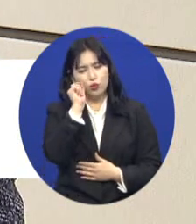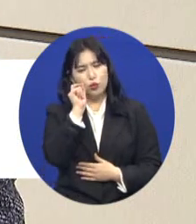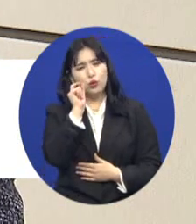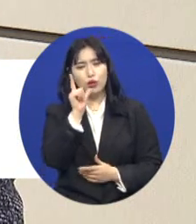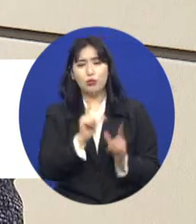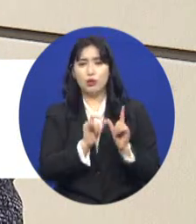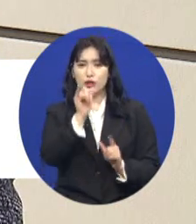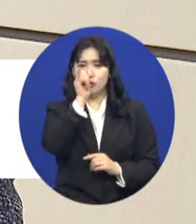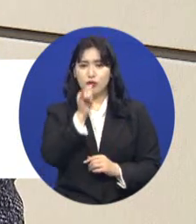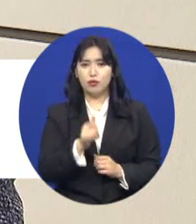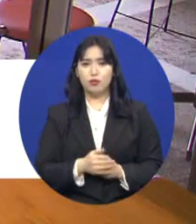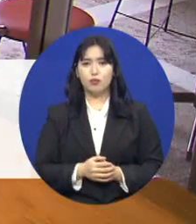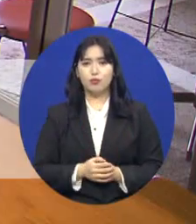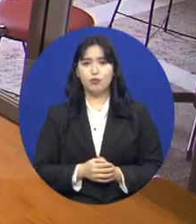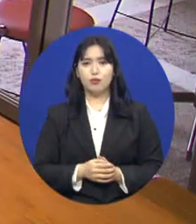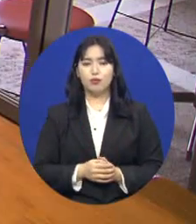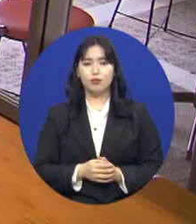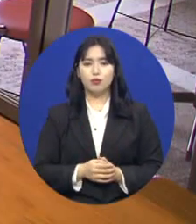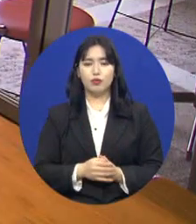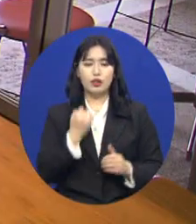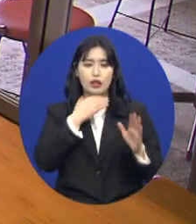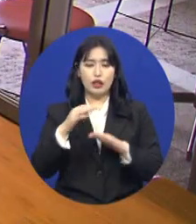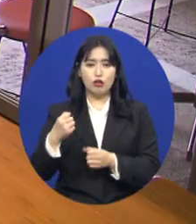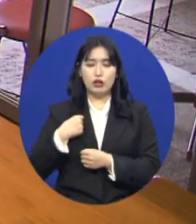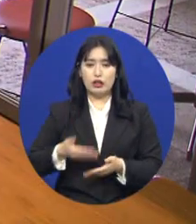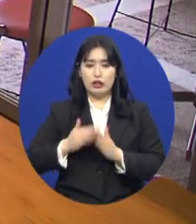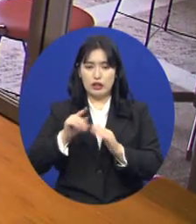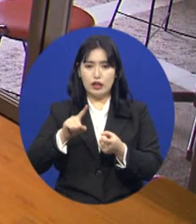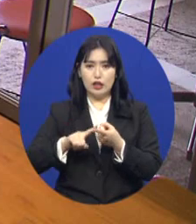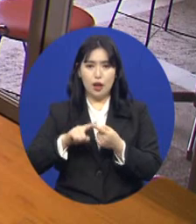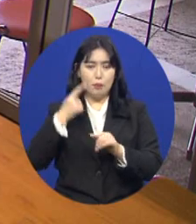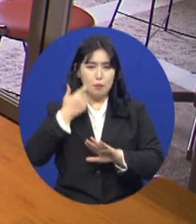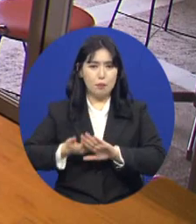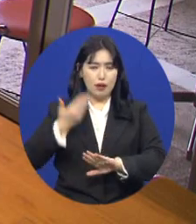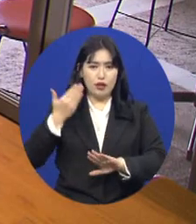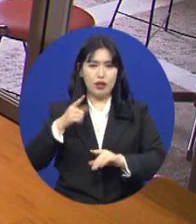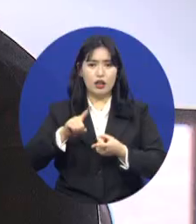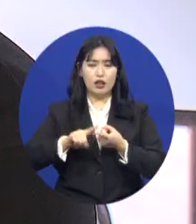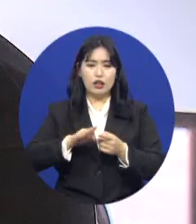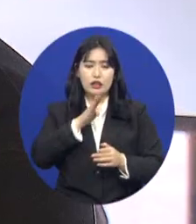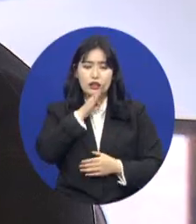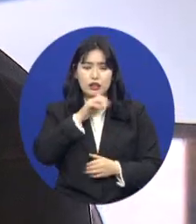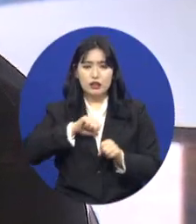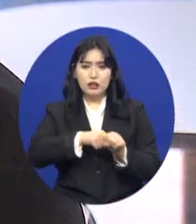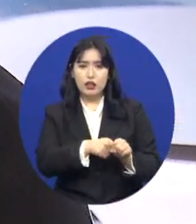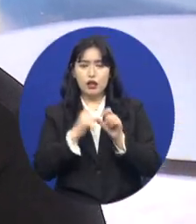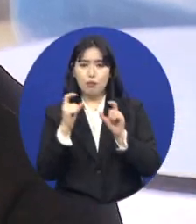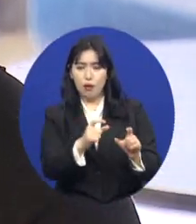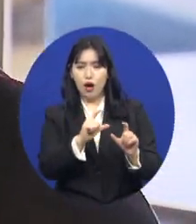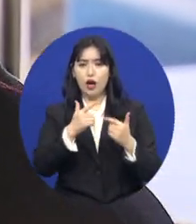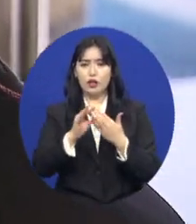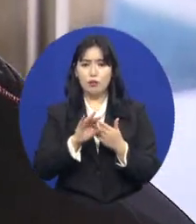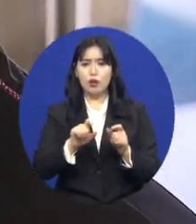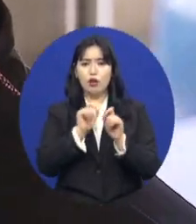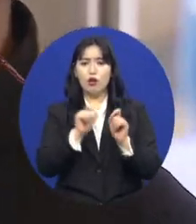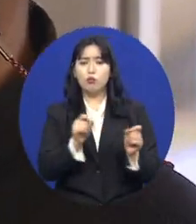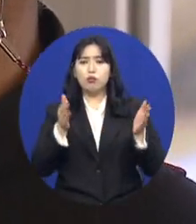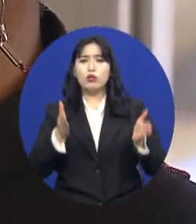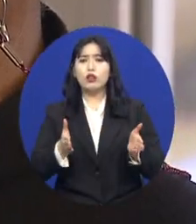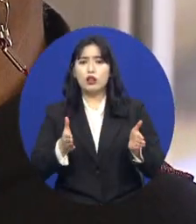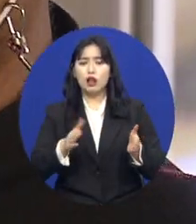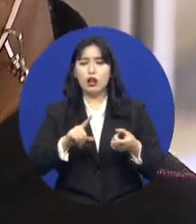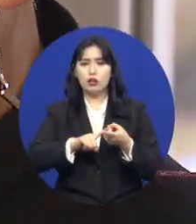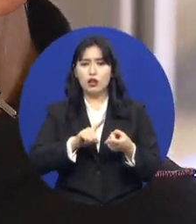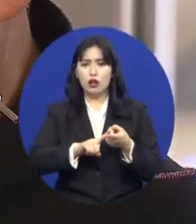부분이 있다고 생각이 됩니다. 해군기지 반대 주민에는 이미 실형이나 집행유예 기간이 대부분 끝나